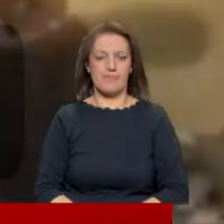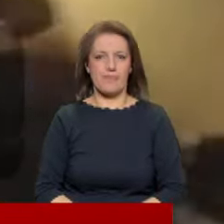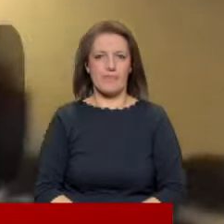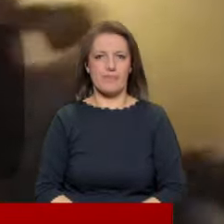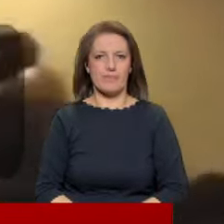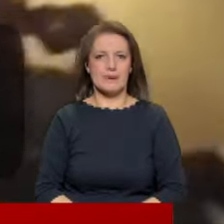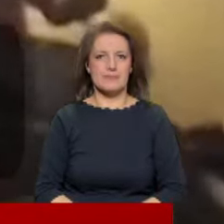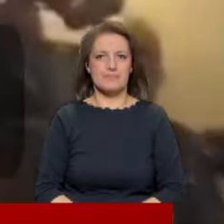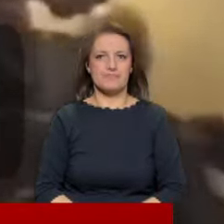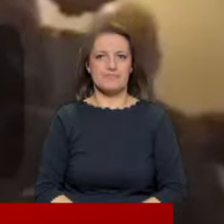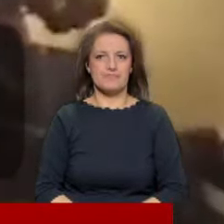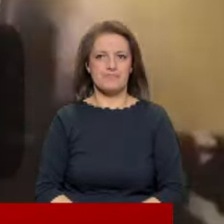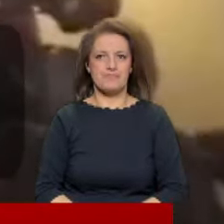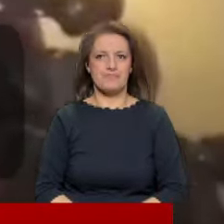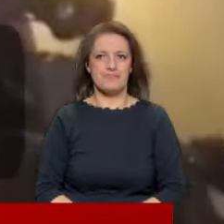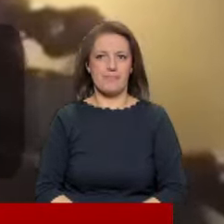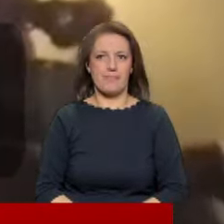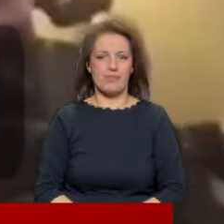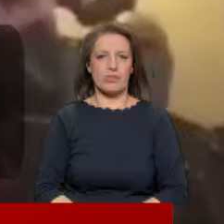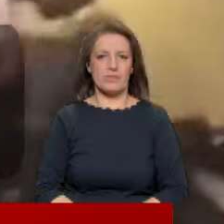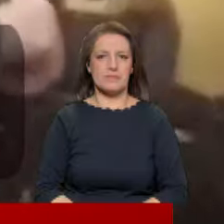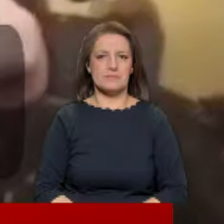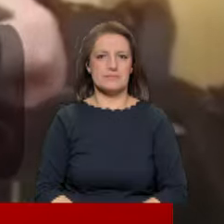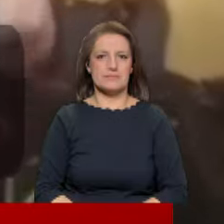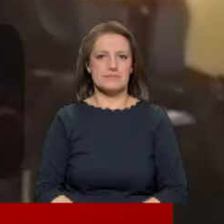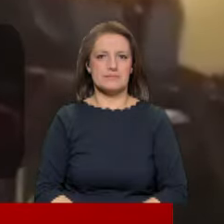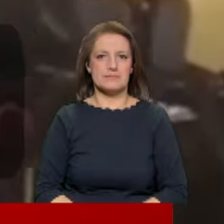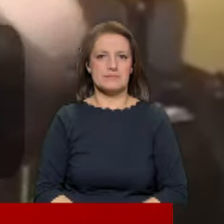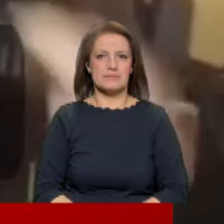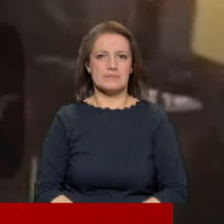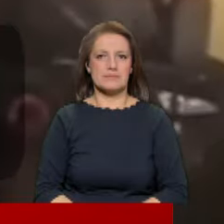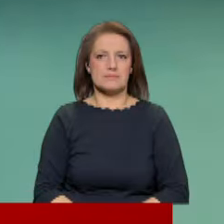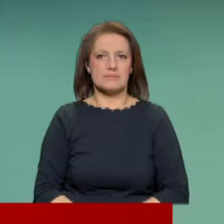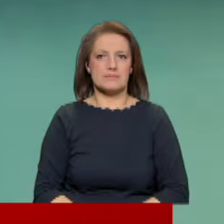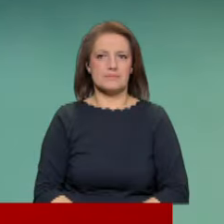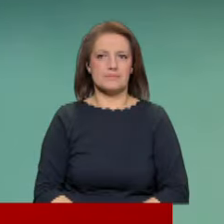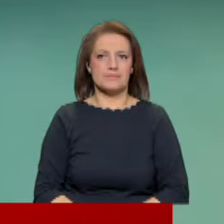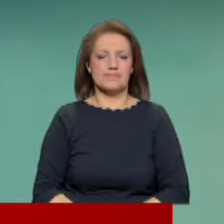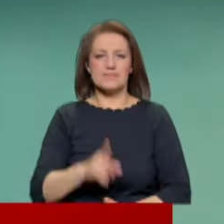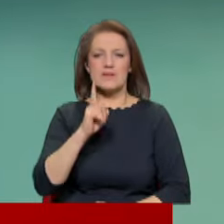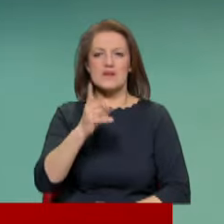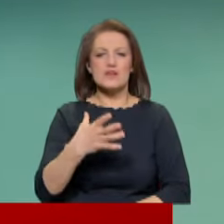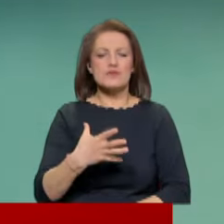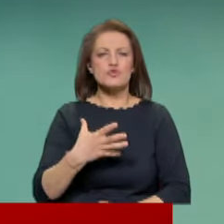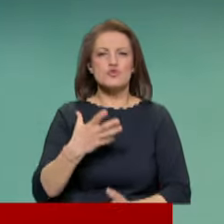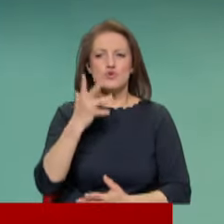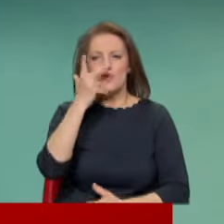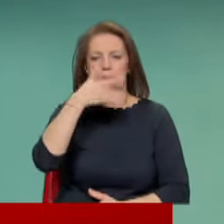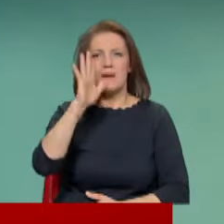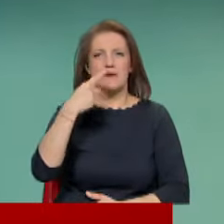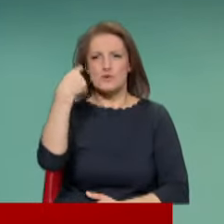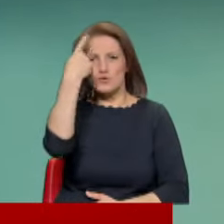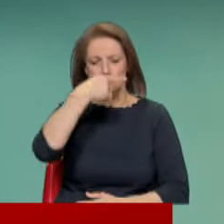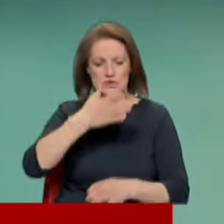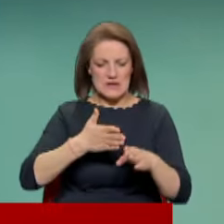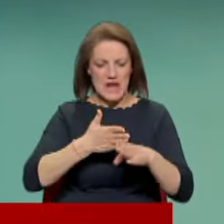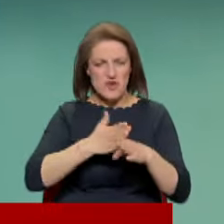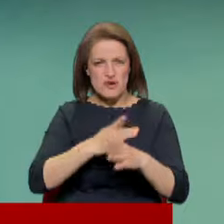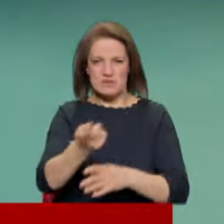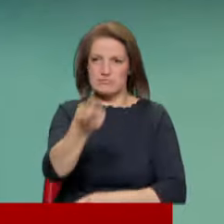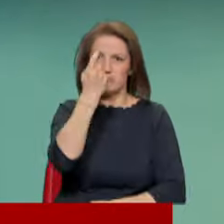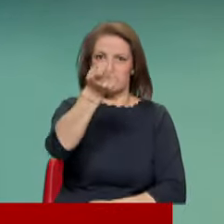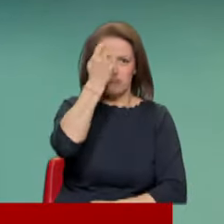konuşuyor. Yoksa sana he hoş iyisin derim. 1 Nisan sabahı hezimetle kalkarsınız. Hiç çekinmeyin. Yüzümüze hakikatleri haykırın.